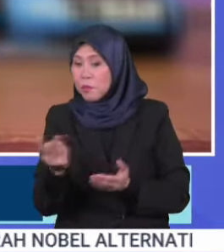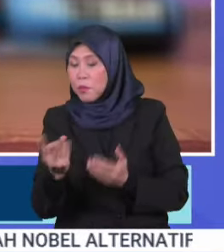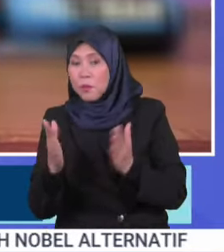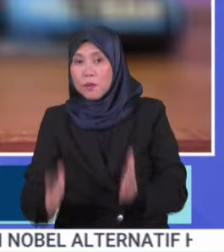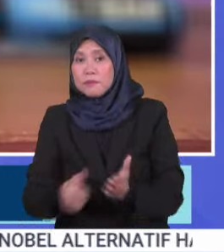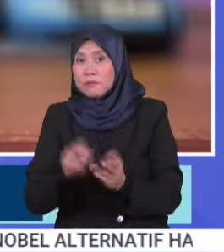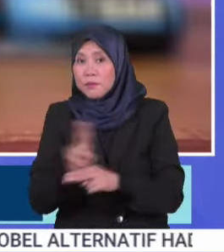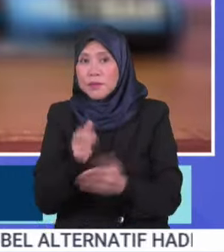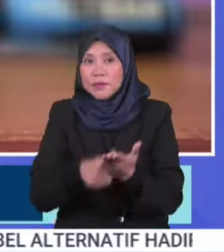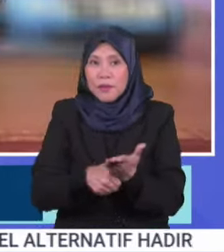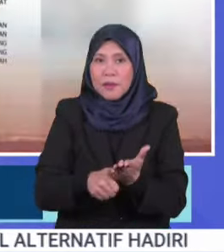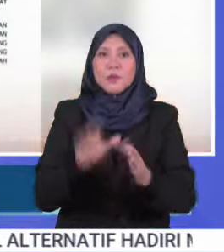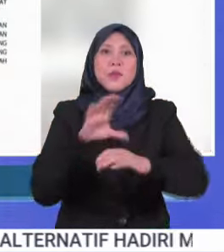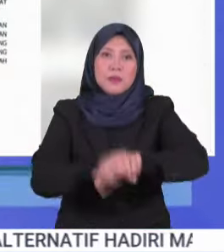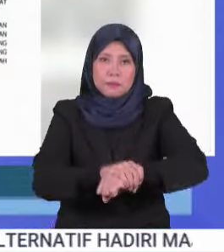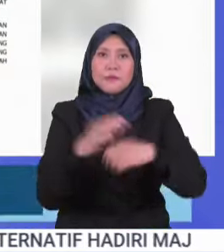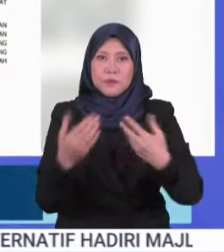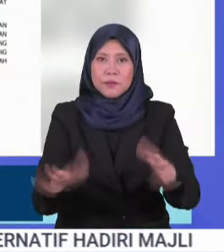ditahan.